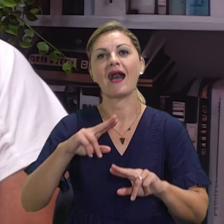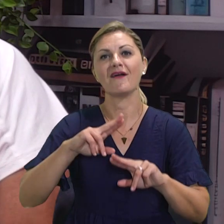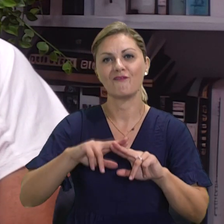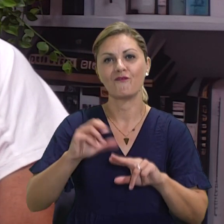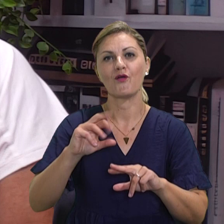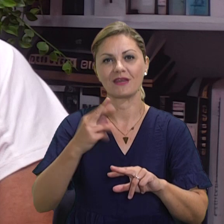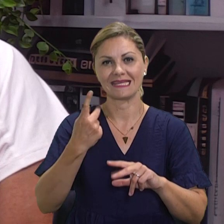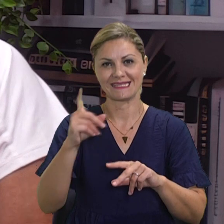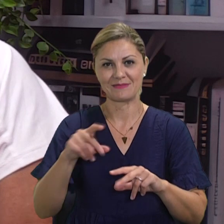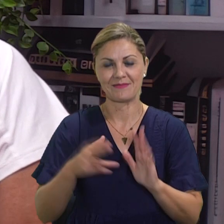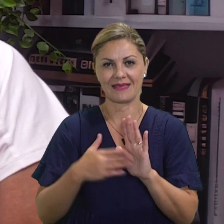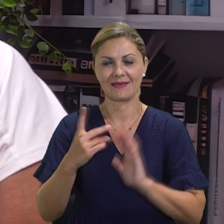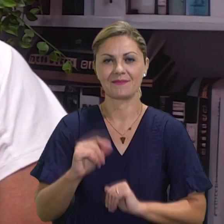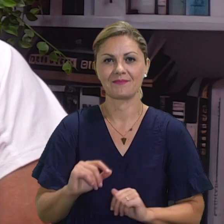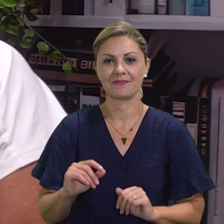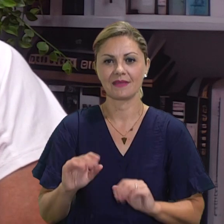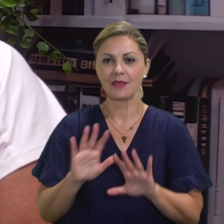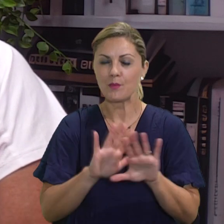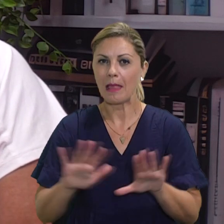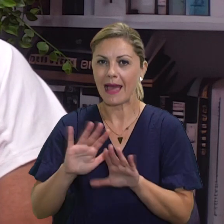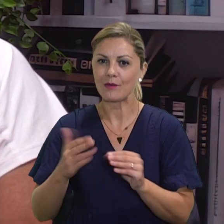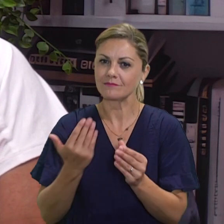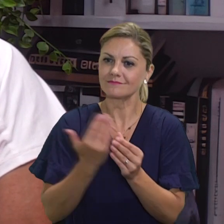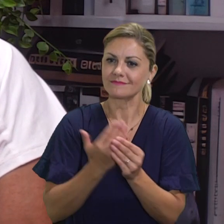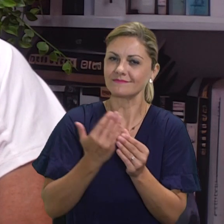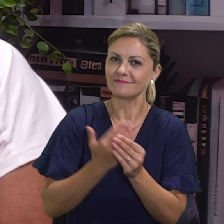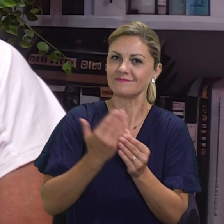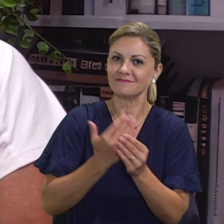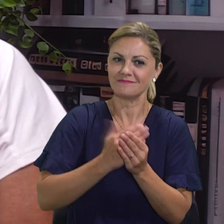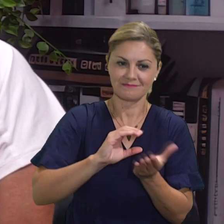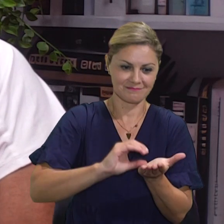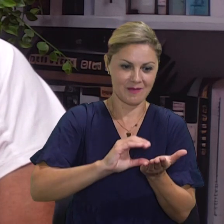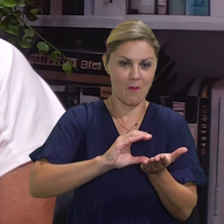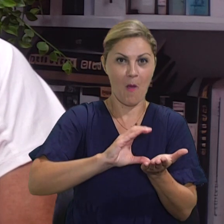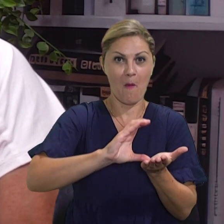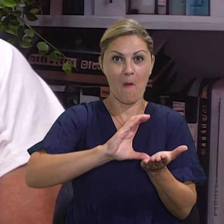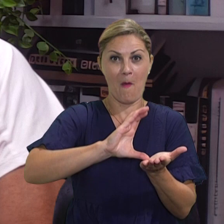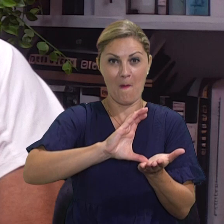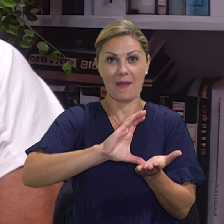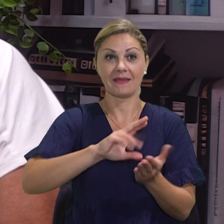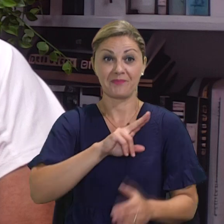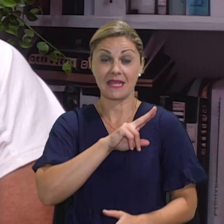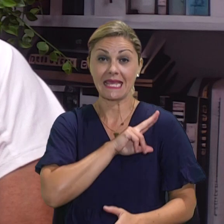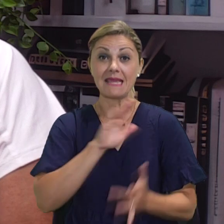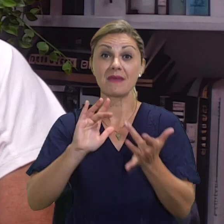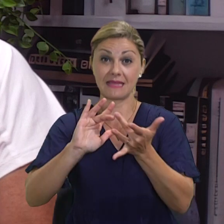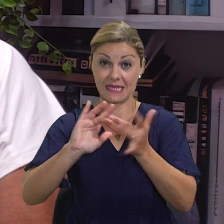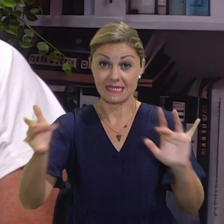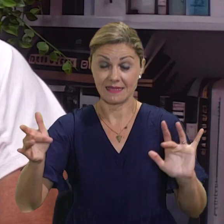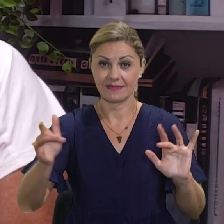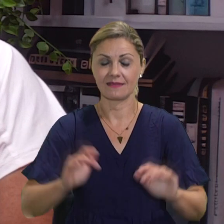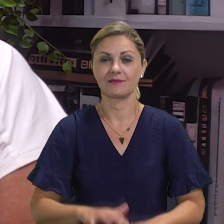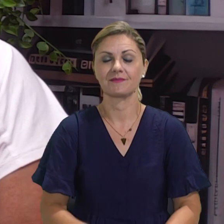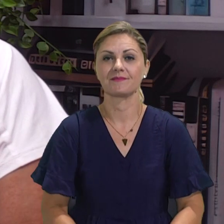aforizme i onda ma je i onda se stvorila arhiva. Stvorila se arhiva koju ima dostupno